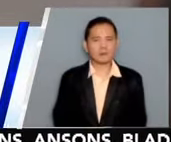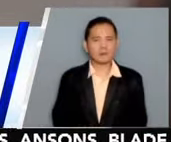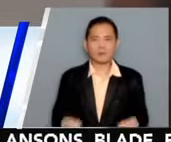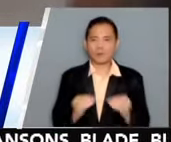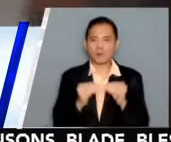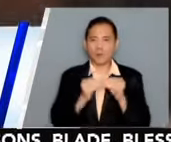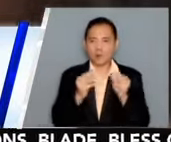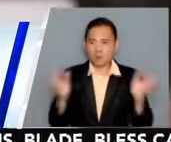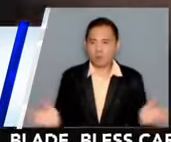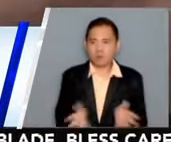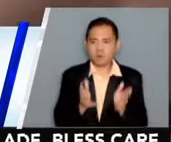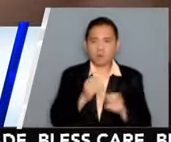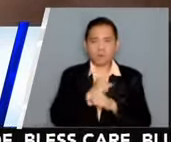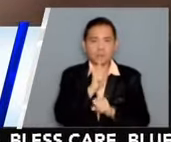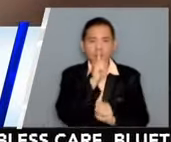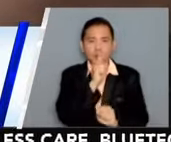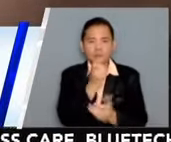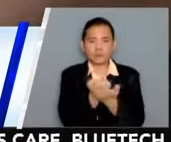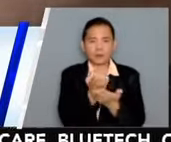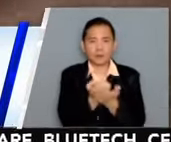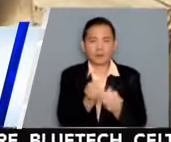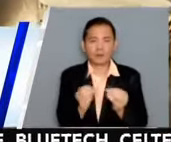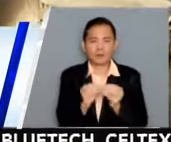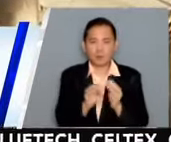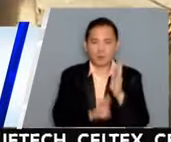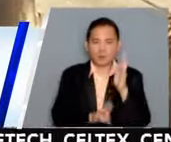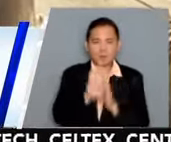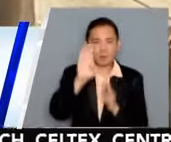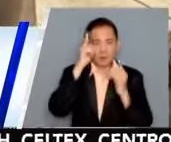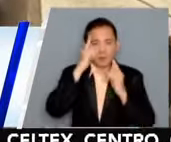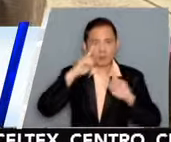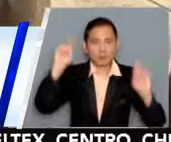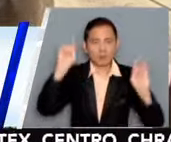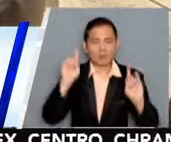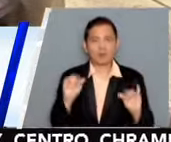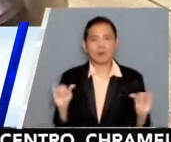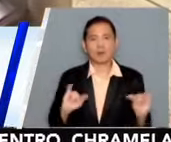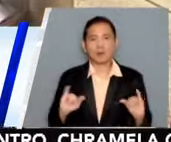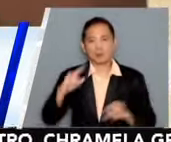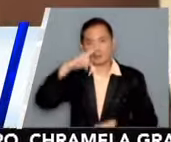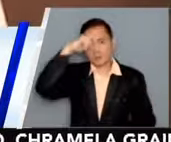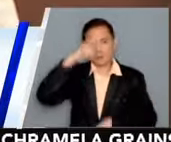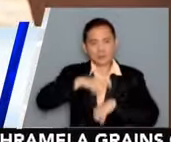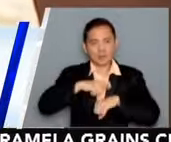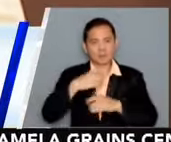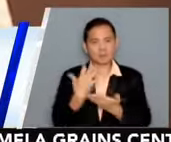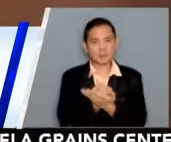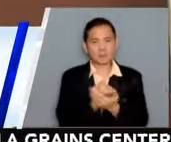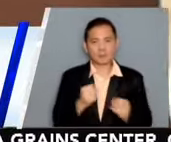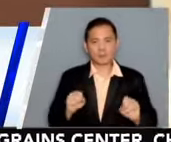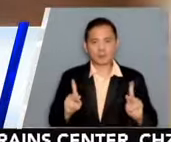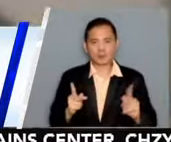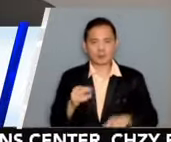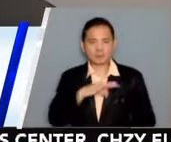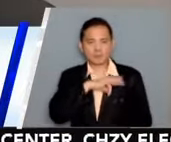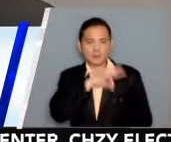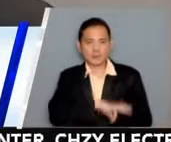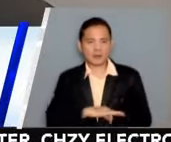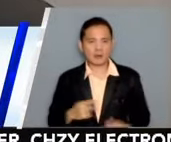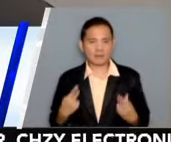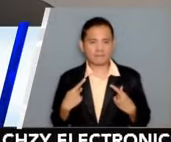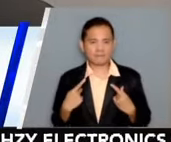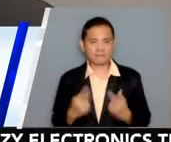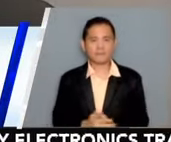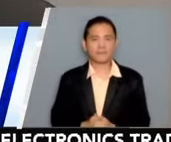ang ambag sa ekonomiya. Mahalagang oportunidad din daw ang summer para magkaroon ng dagdag kita ang entre Pinoys. Malakas kasi